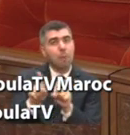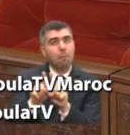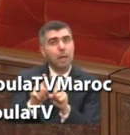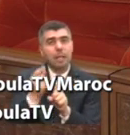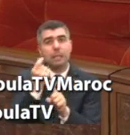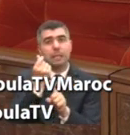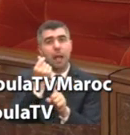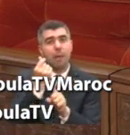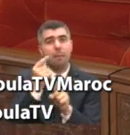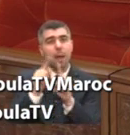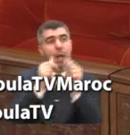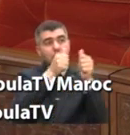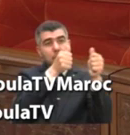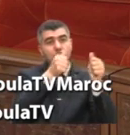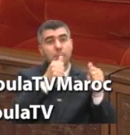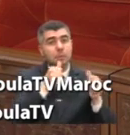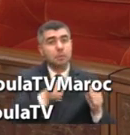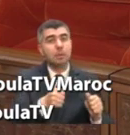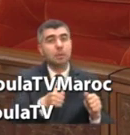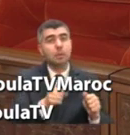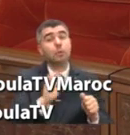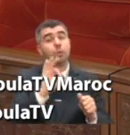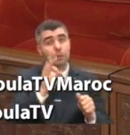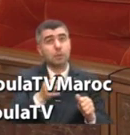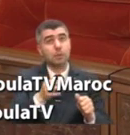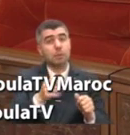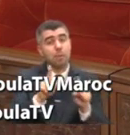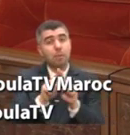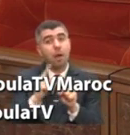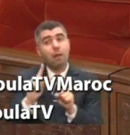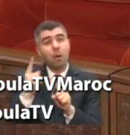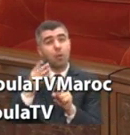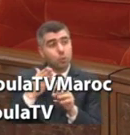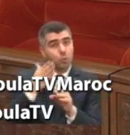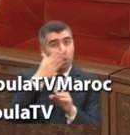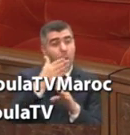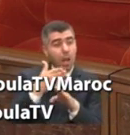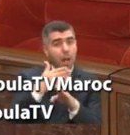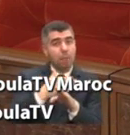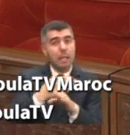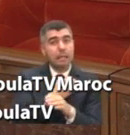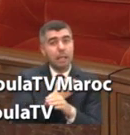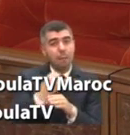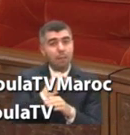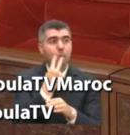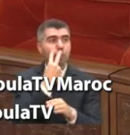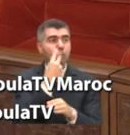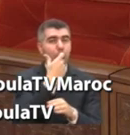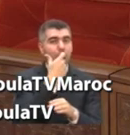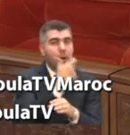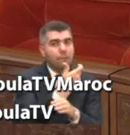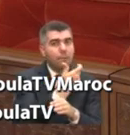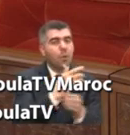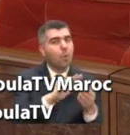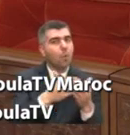دائما. أولا قانون 131/13 كينص على أن التعريفة خصها تكون منشورة في البهو ديال المصحة، منشورة كذلك في المدخل ديال